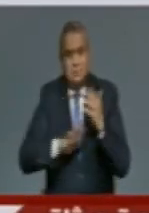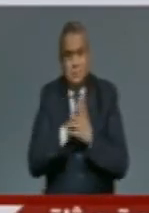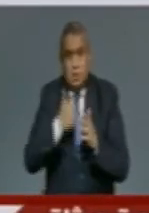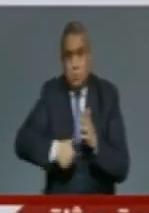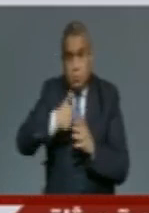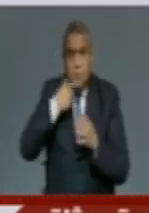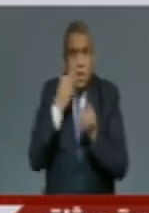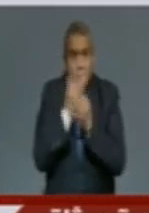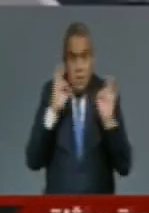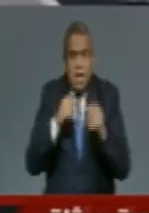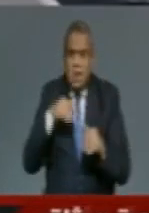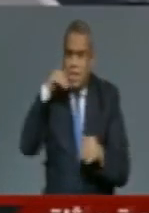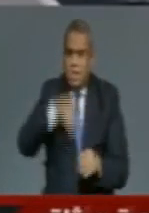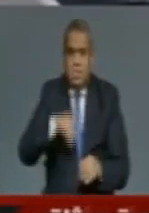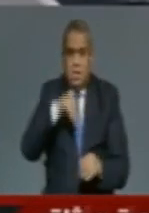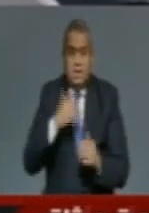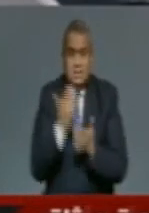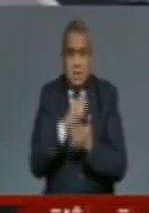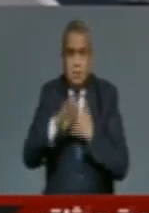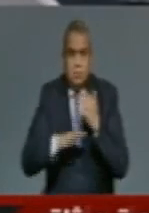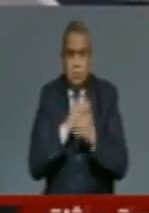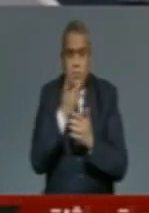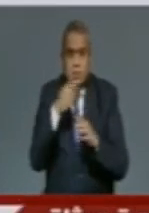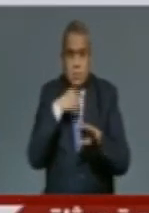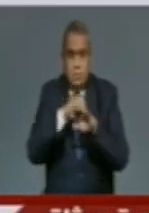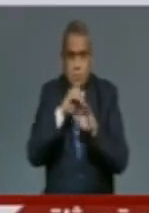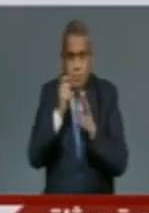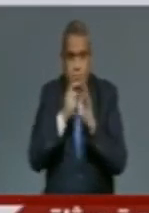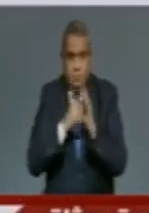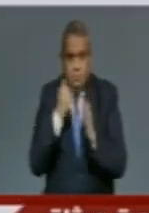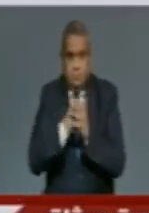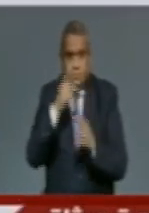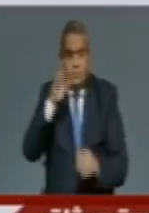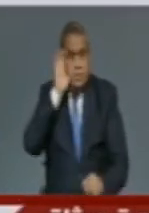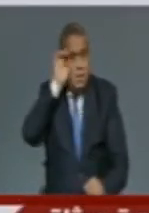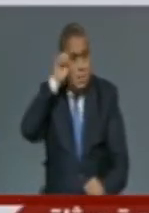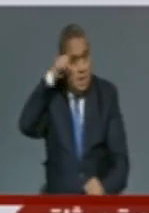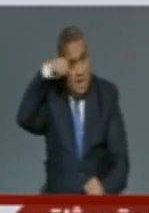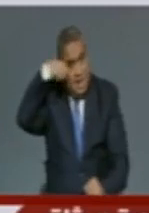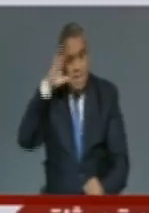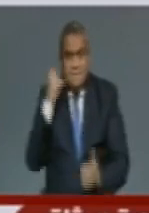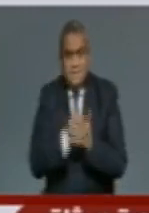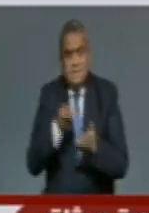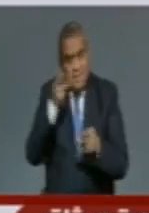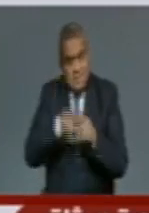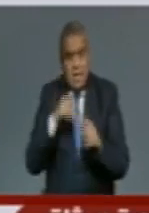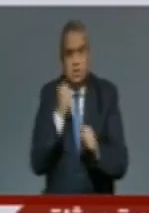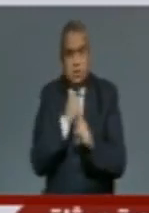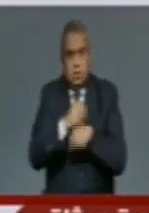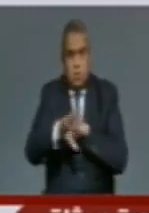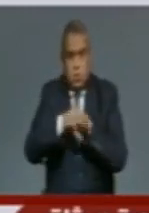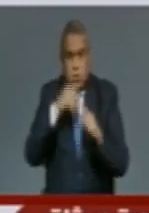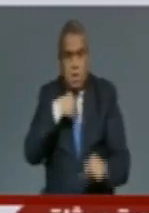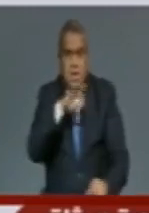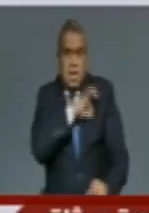خطة الديون، وبالتالي احنا بنضغط نفسنا ونصر على ان احنا ندير هذا الامر بما يحقق الاهداف